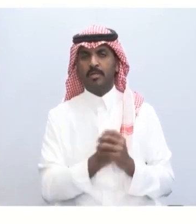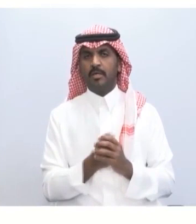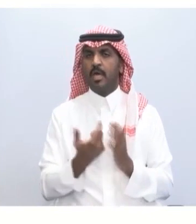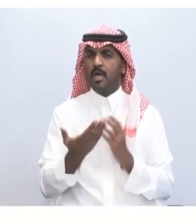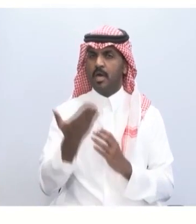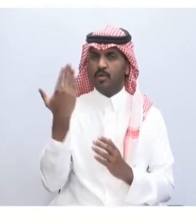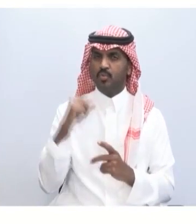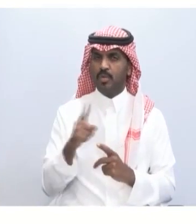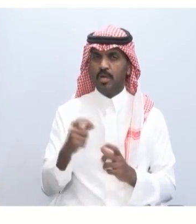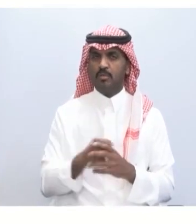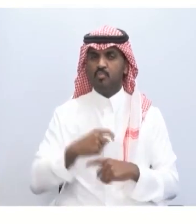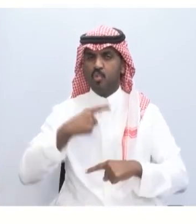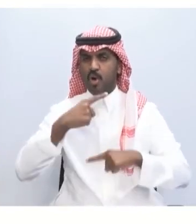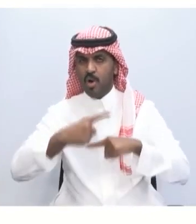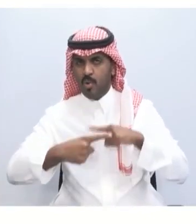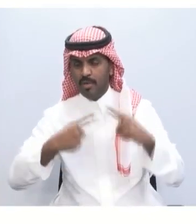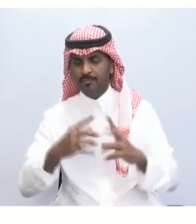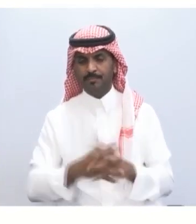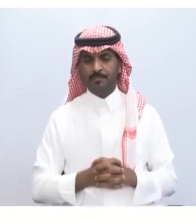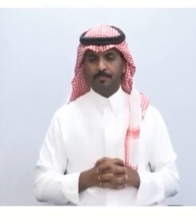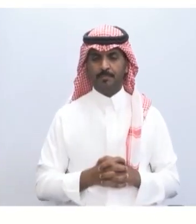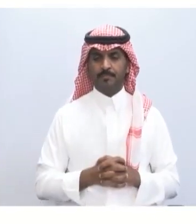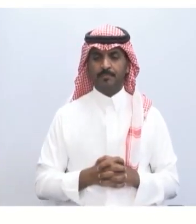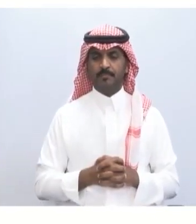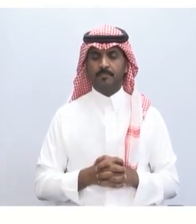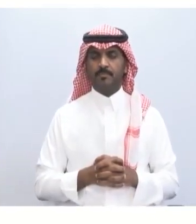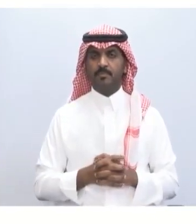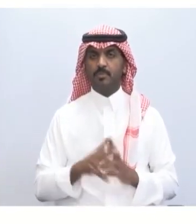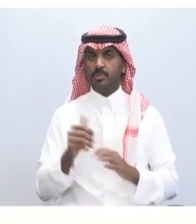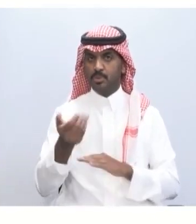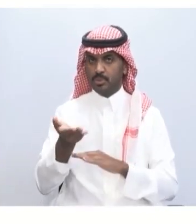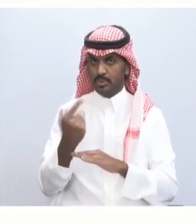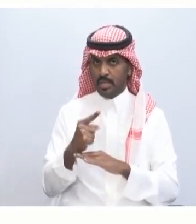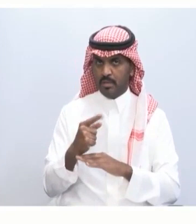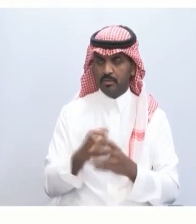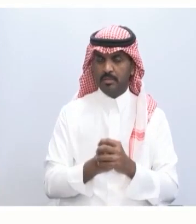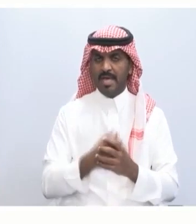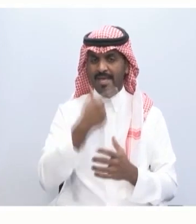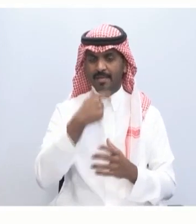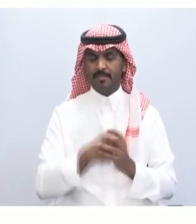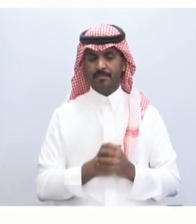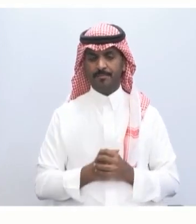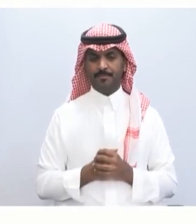هناك محاولات لاستعاده واسترداد الرياض